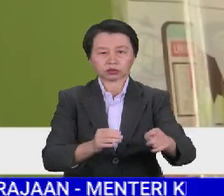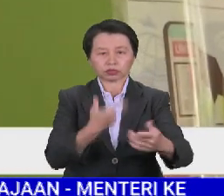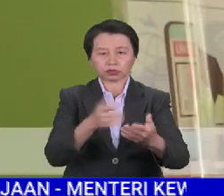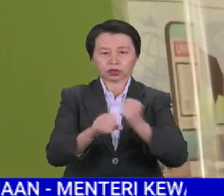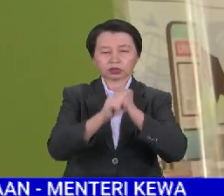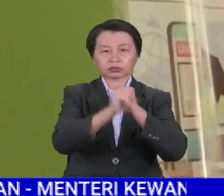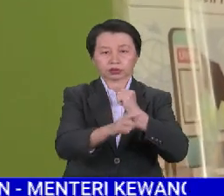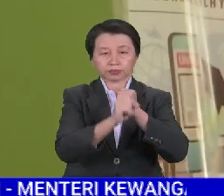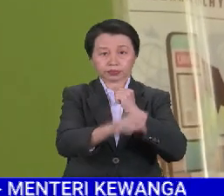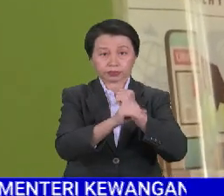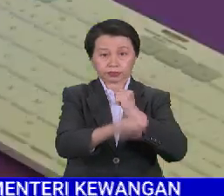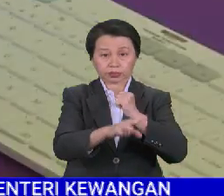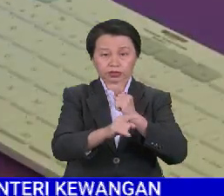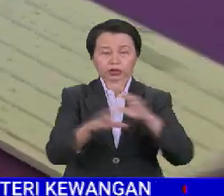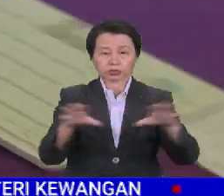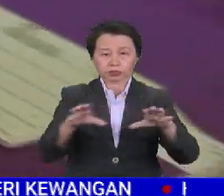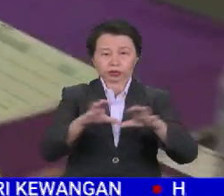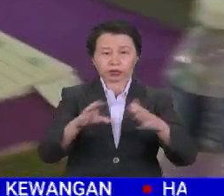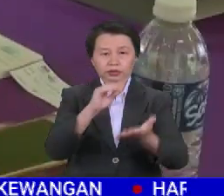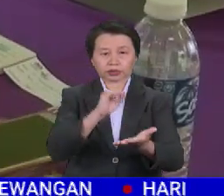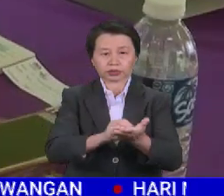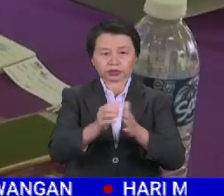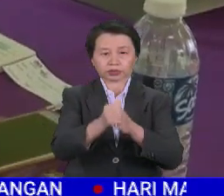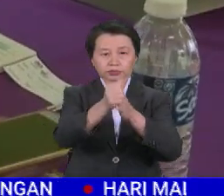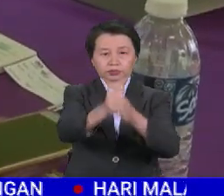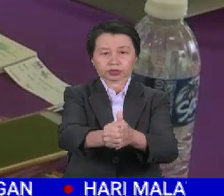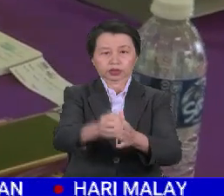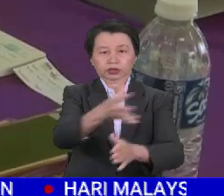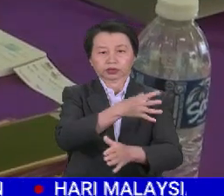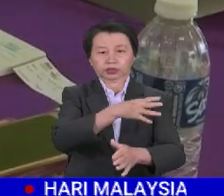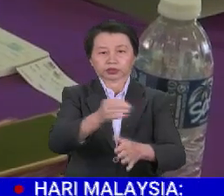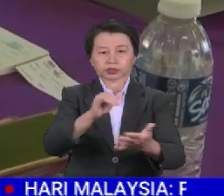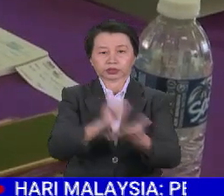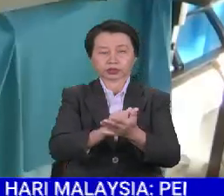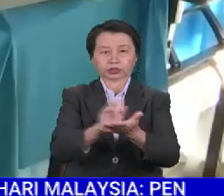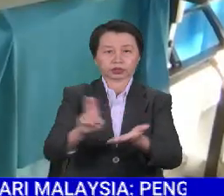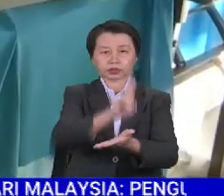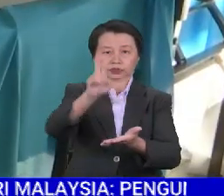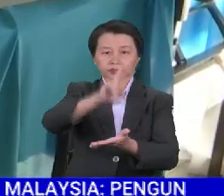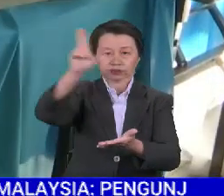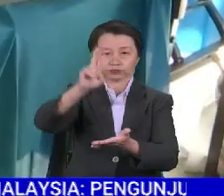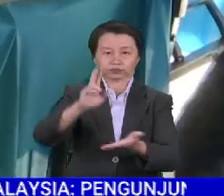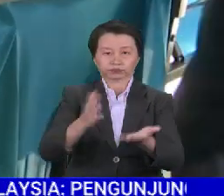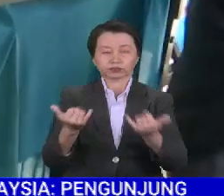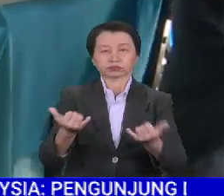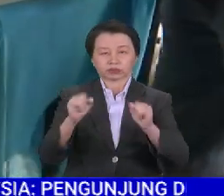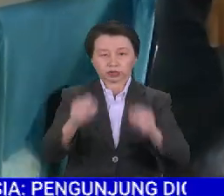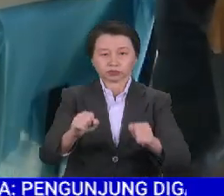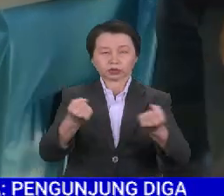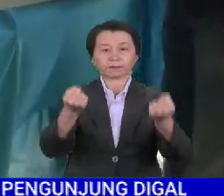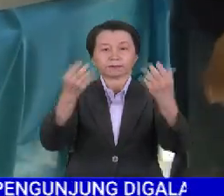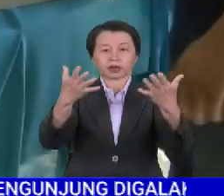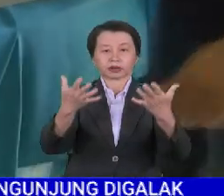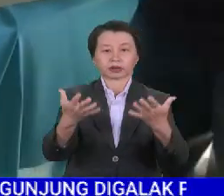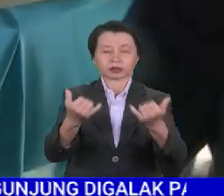promosi-promosi yang dibuat di peringkat ke Pimpinan dan juga di peringkat University University maka dia membolehkan lebih